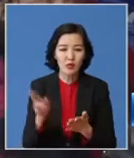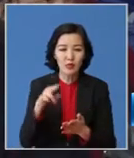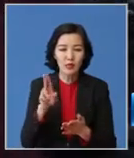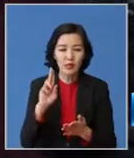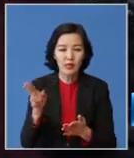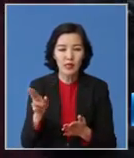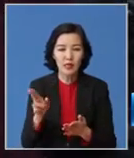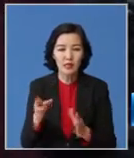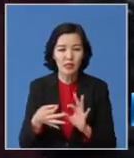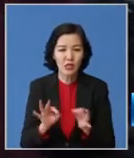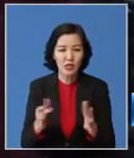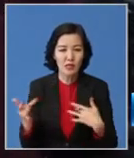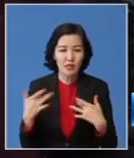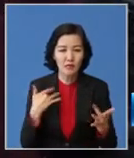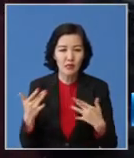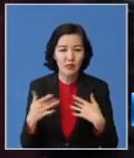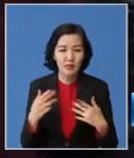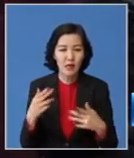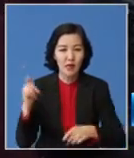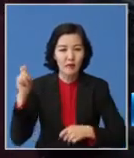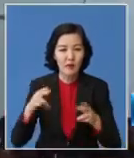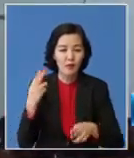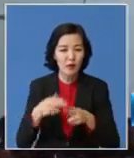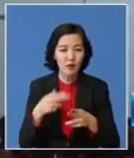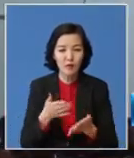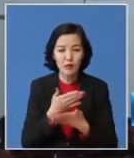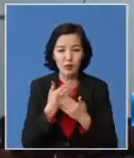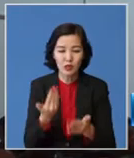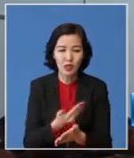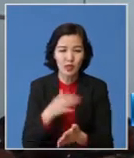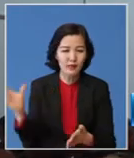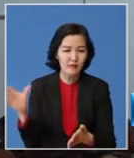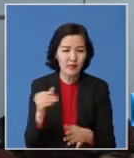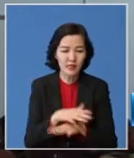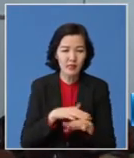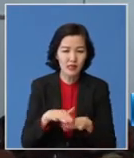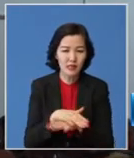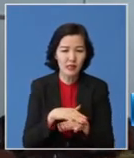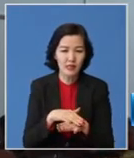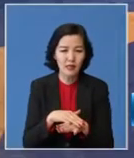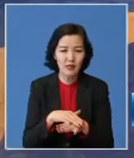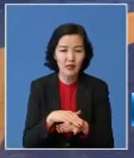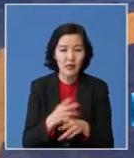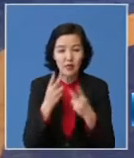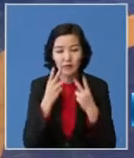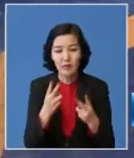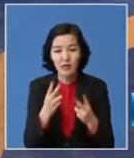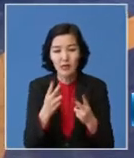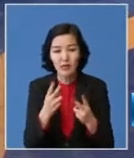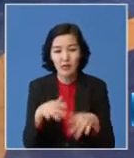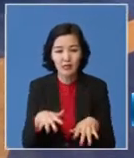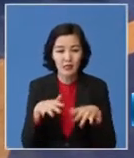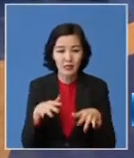тщательно. Несмотря на дождливую погоду, посетить мероприятие изъявили желание практически все сельчане. И пока одни смотрели представления,